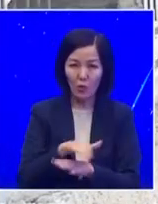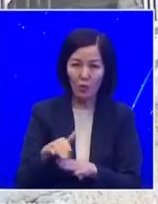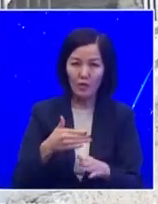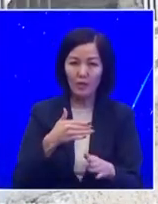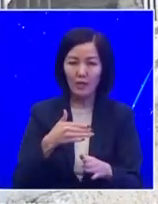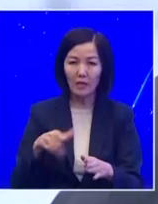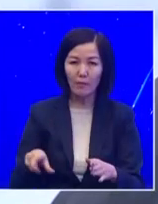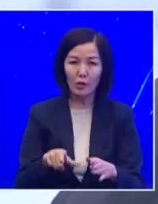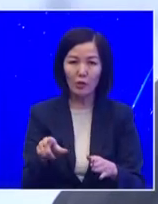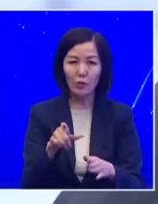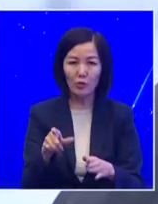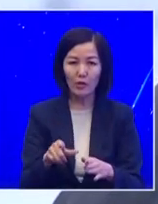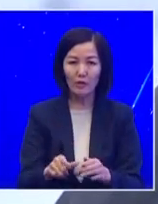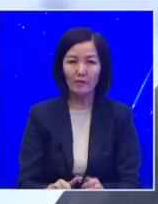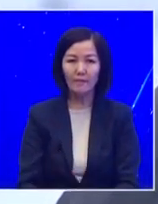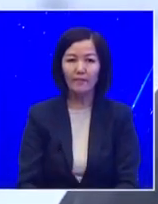пешеходных тротуарах.